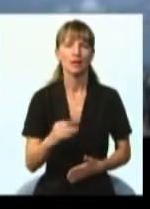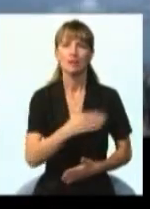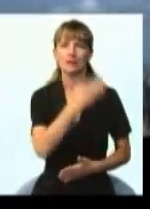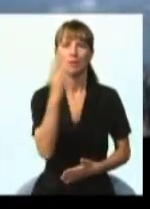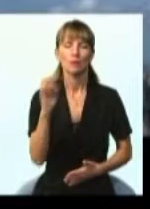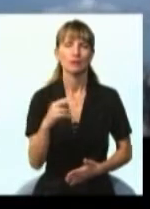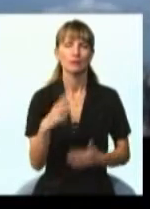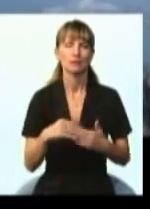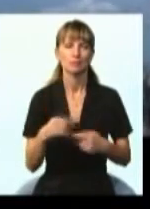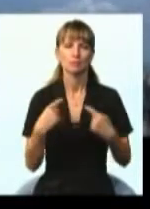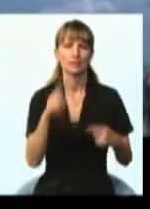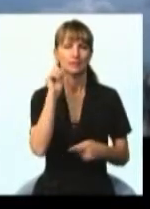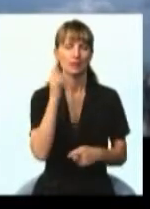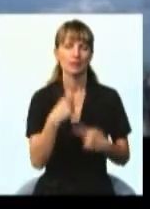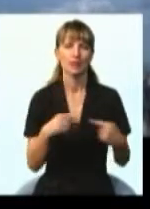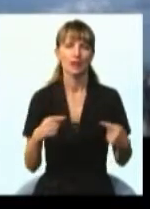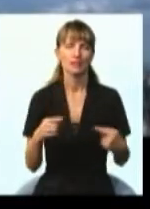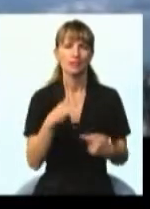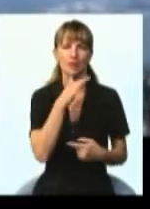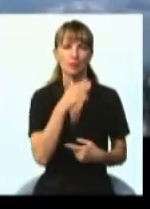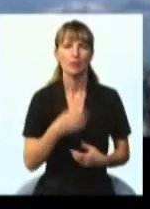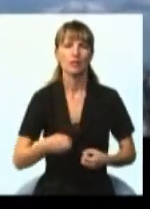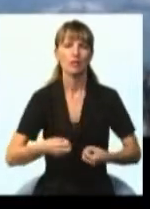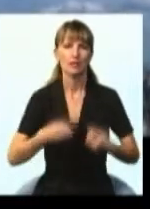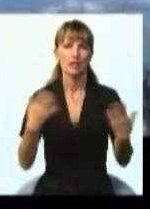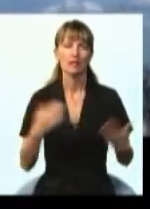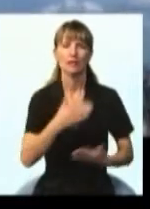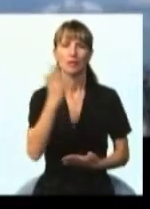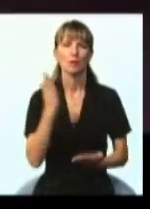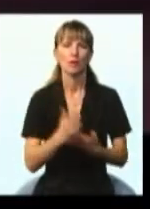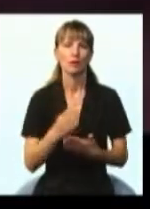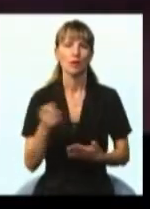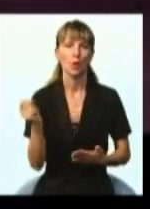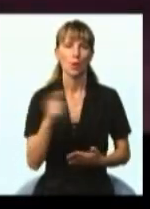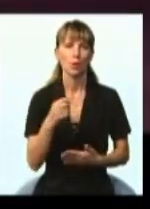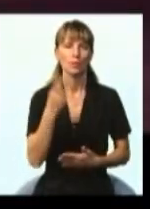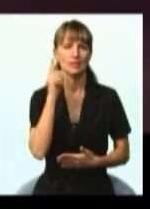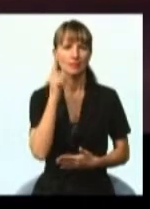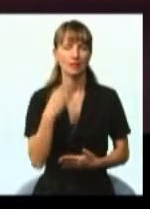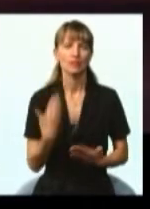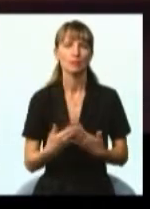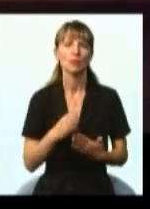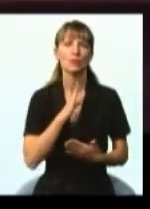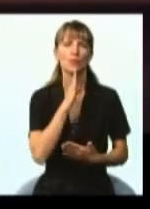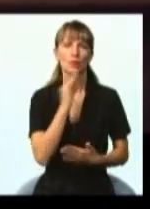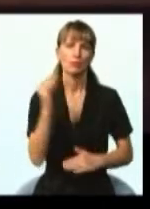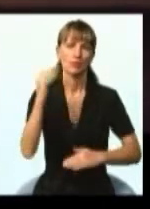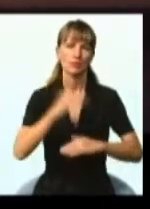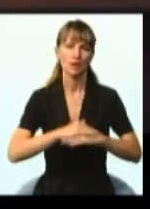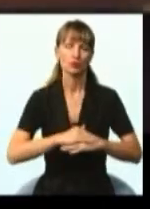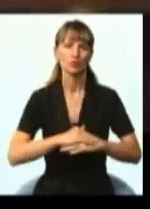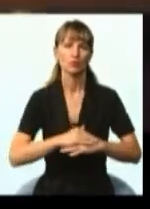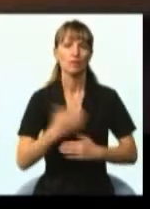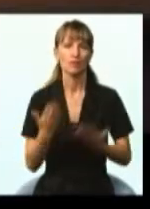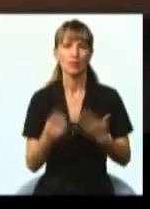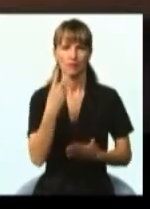по-різному забарвлене в різні періоди доби. Вдень безхмарне небо має блакитний колір. А наприклад, вранці і під вечір, ви це